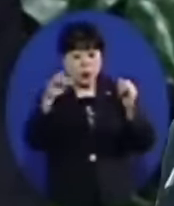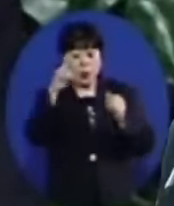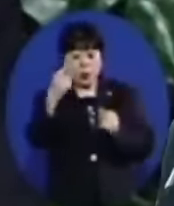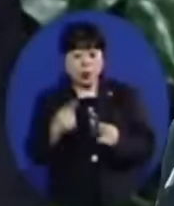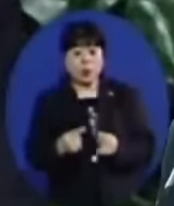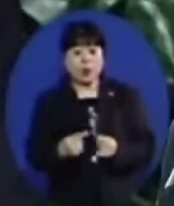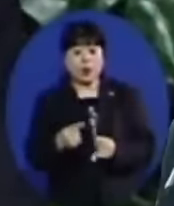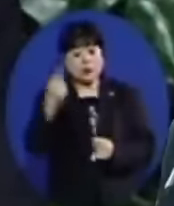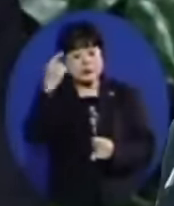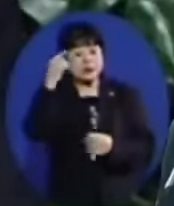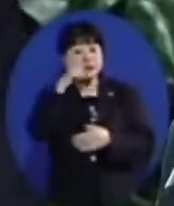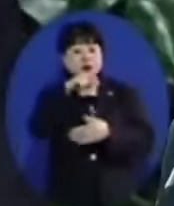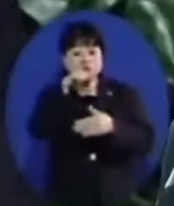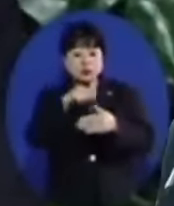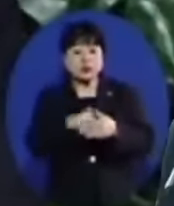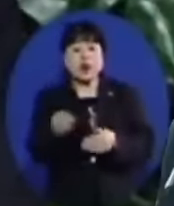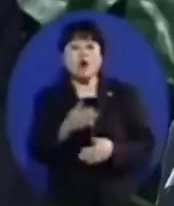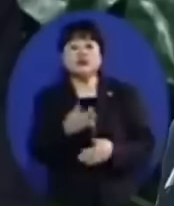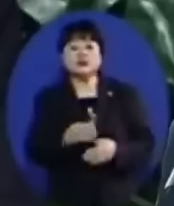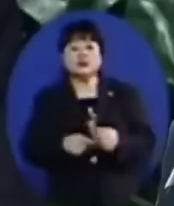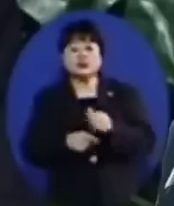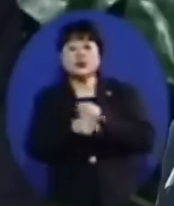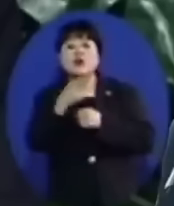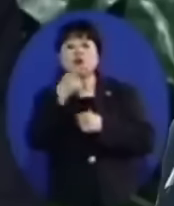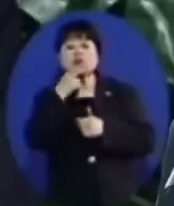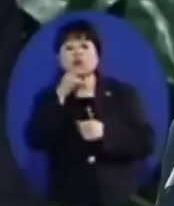그의 삶 속에 이러한 허무와 무의미의 감정이